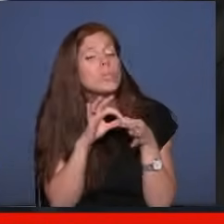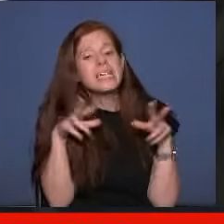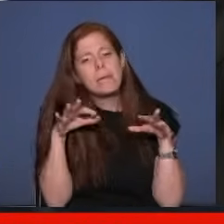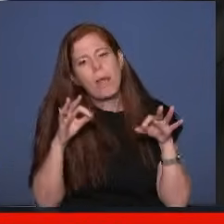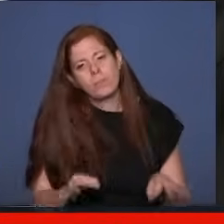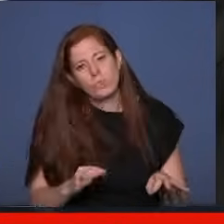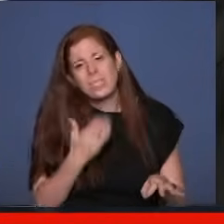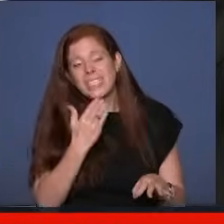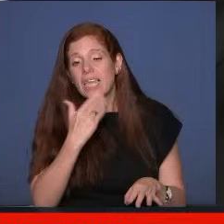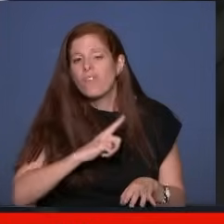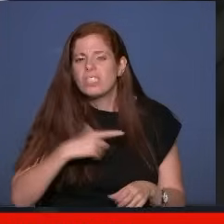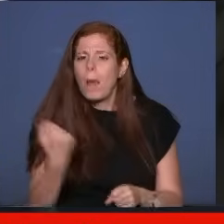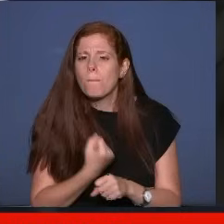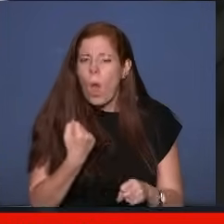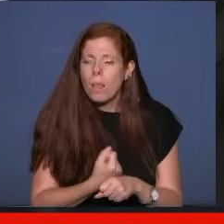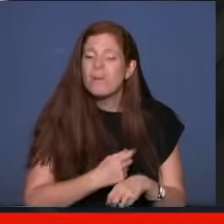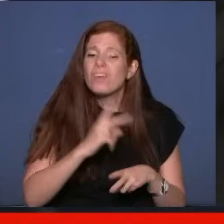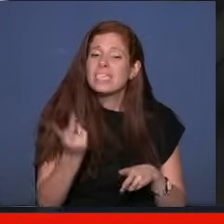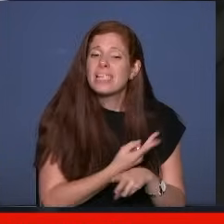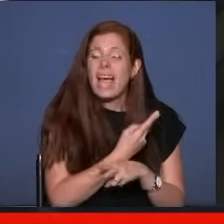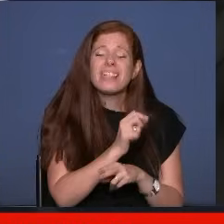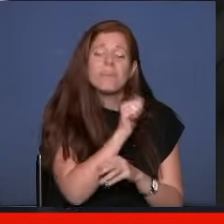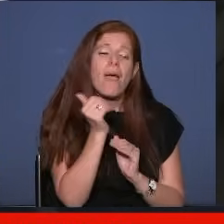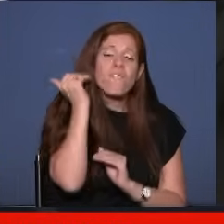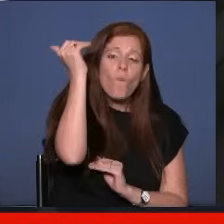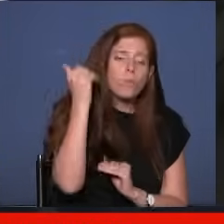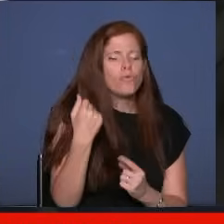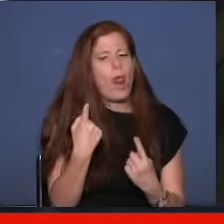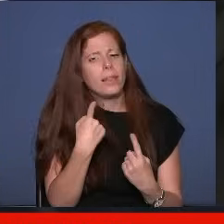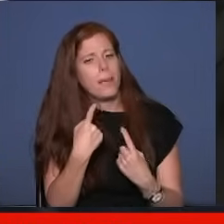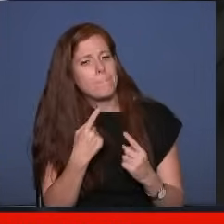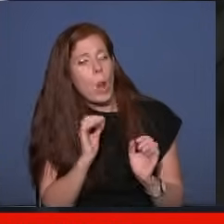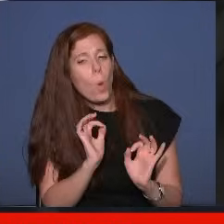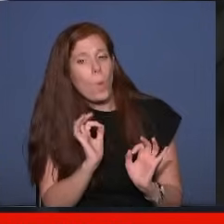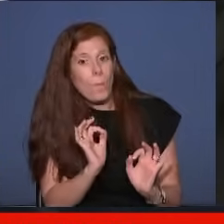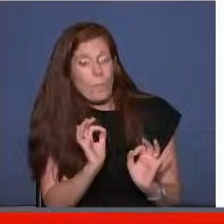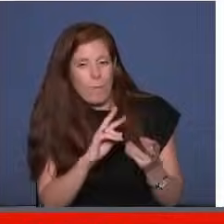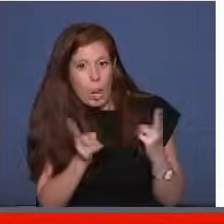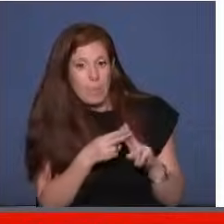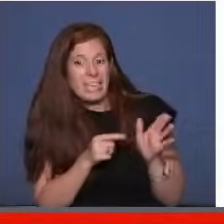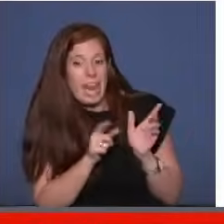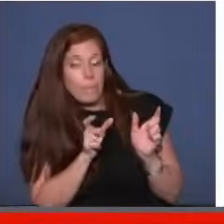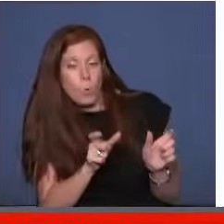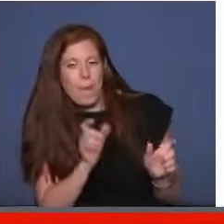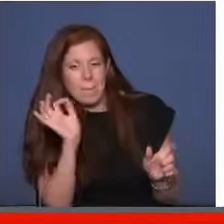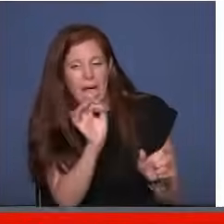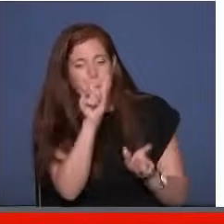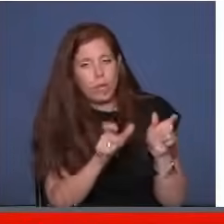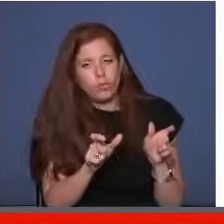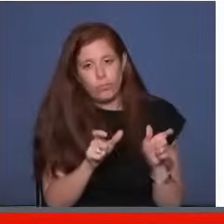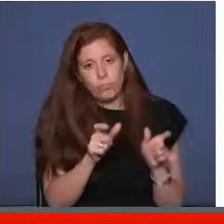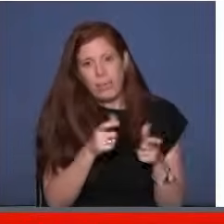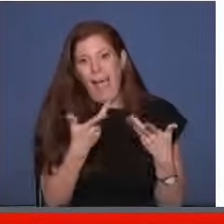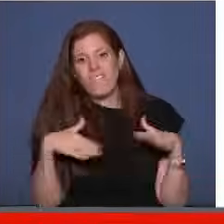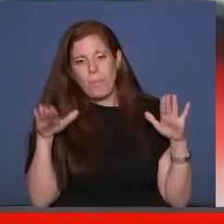וצהל פועלים לפי הסטנדרטים הגבוהים ביותר של הדין הבינלאומי כדי למנוע פגיעה בבלתי מעורבים, אבל לא בטוח שהתגובה ביטלה